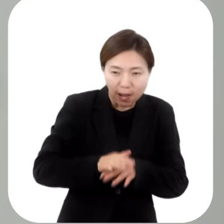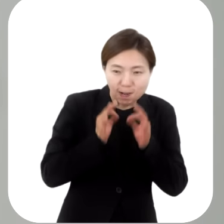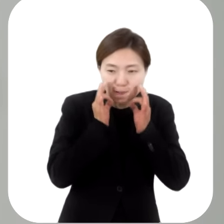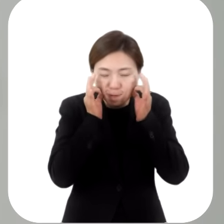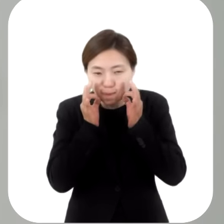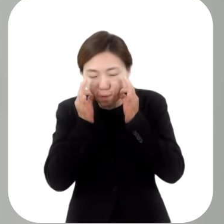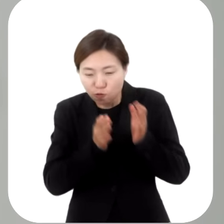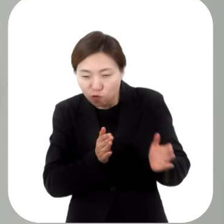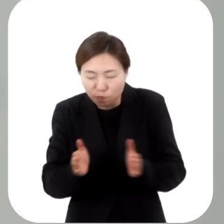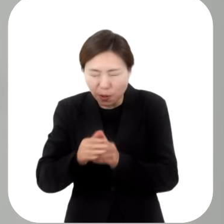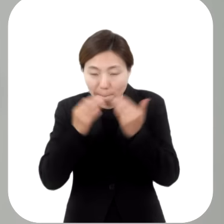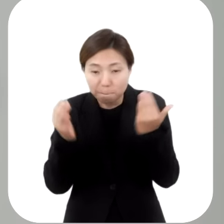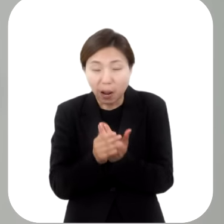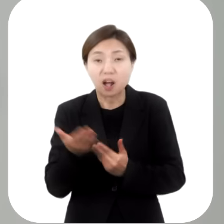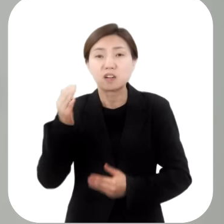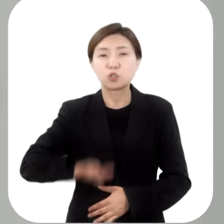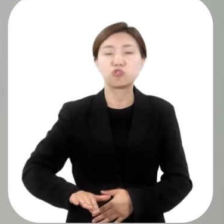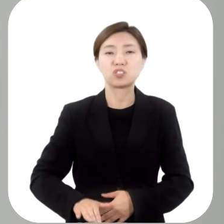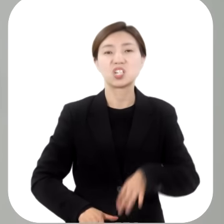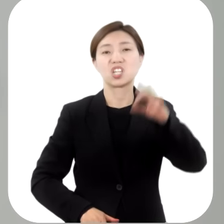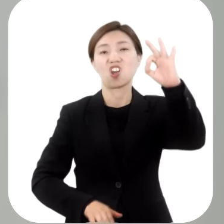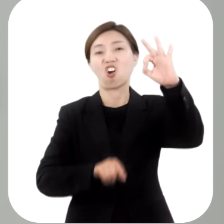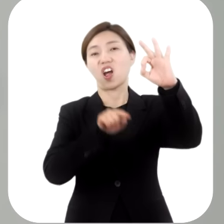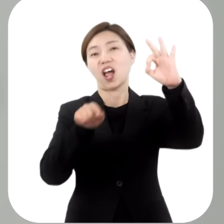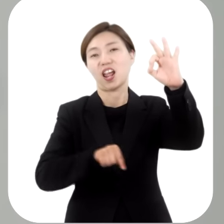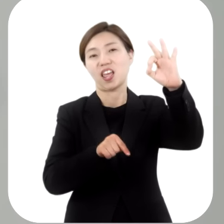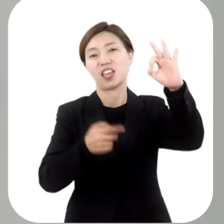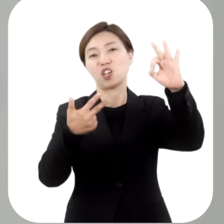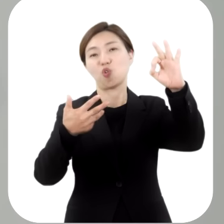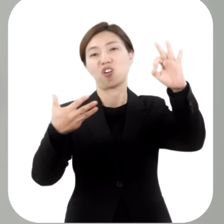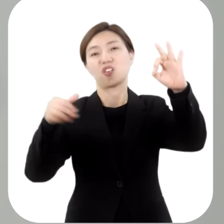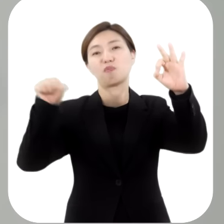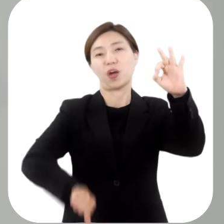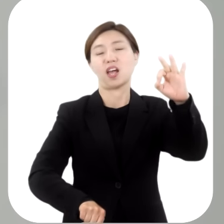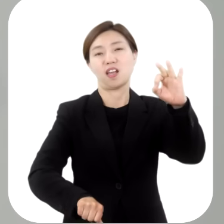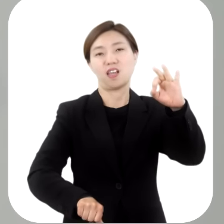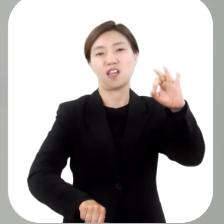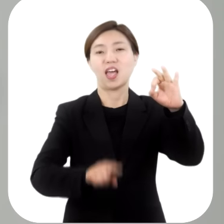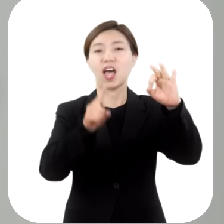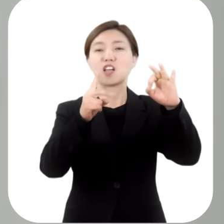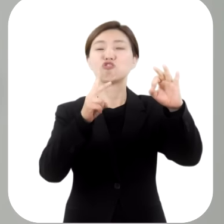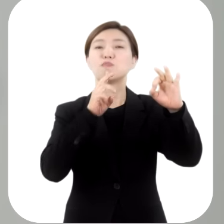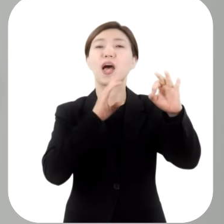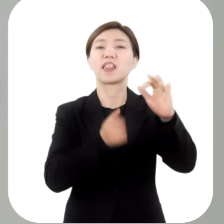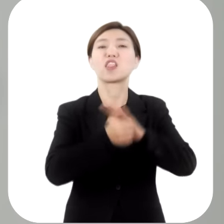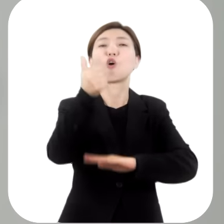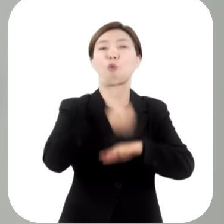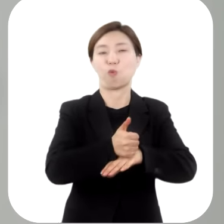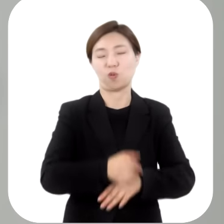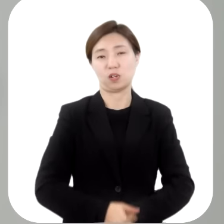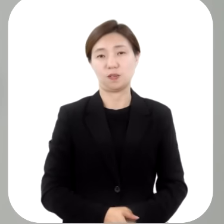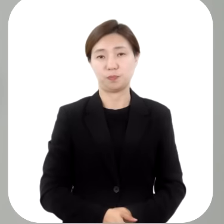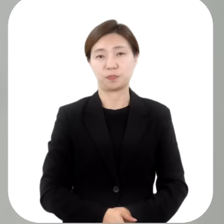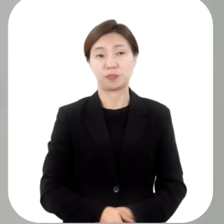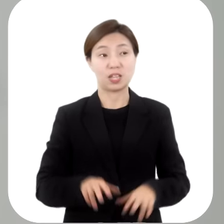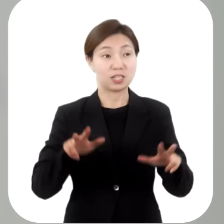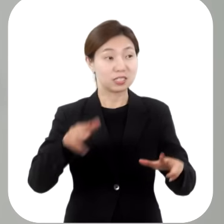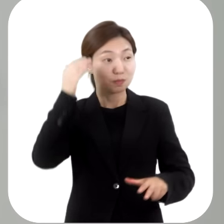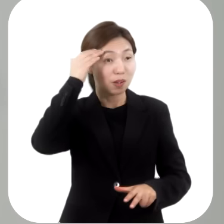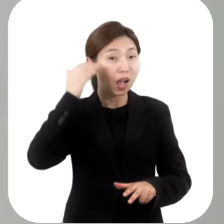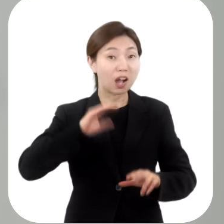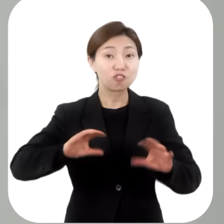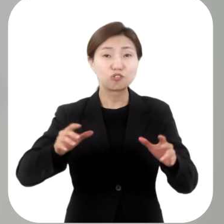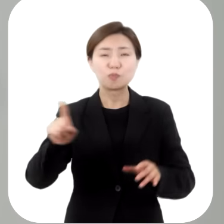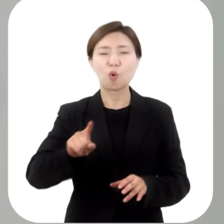해도 10개 열면 여덟 개는 망하고 한두 개가 성공한다. 이런 얘기예요. 그러니까 지금은 경제가